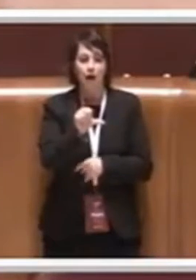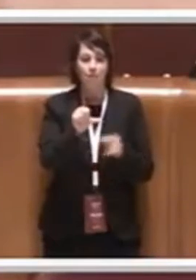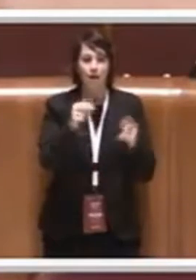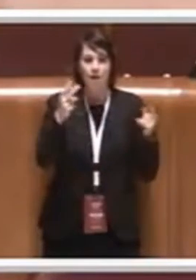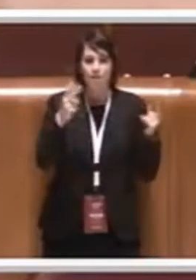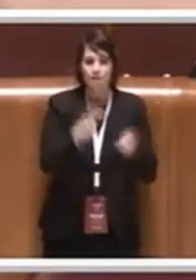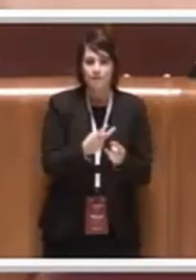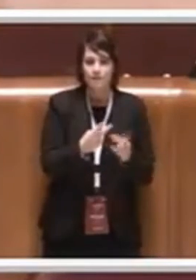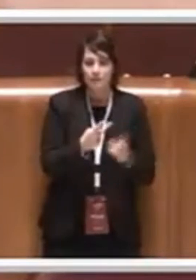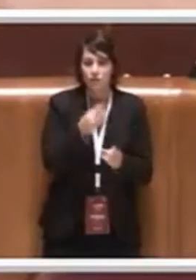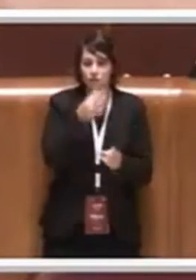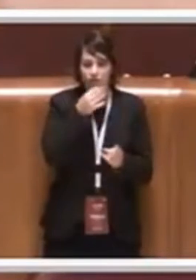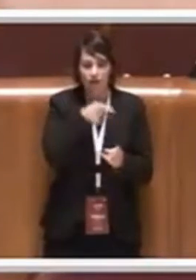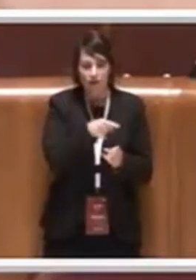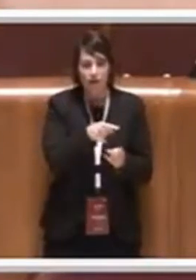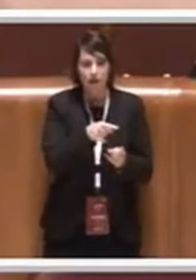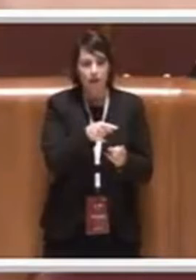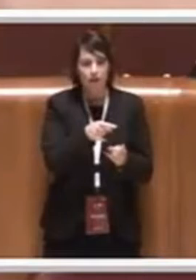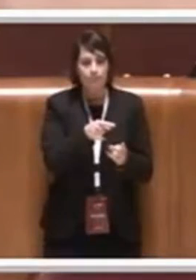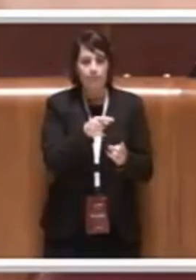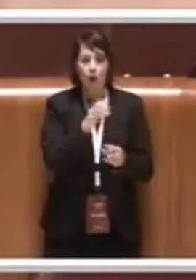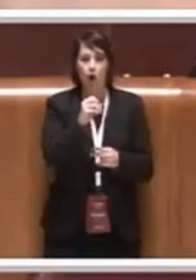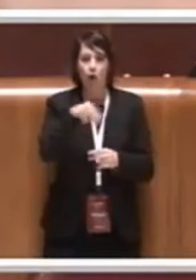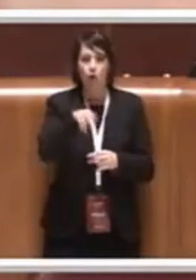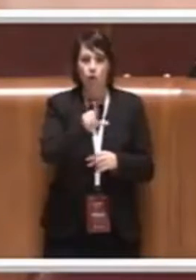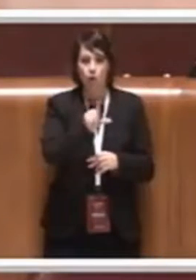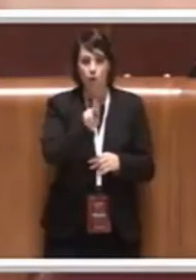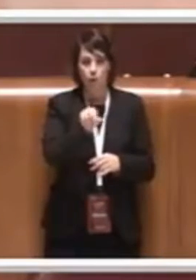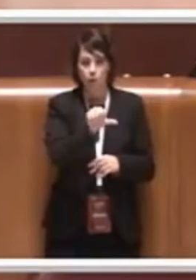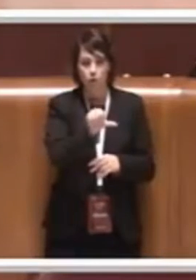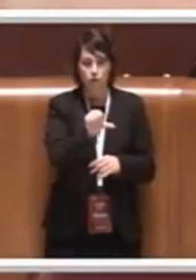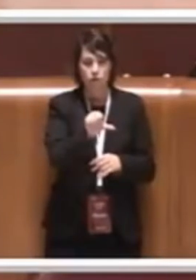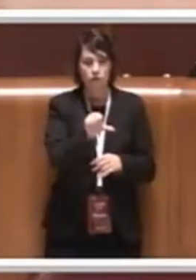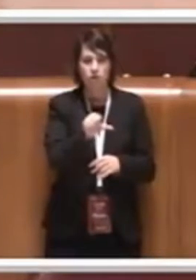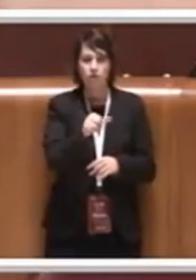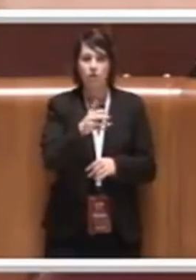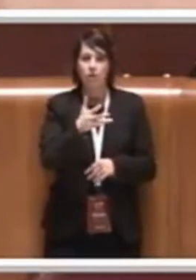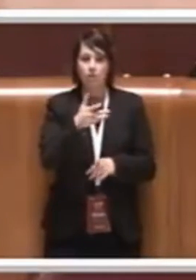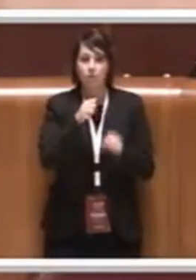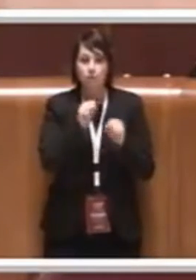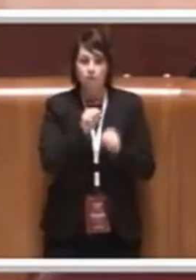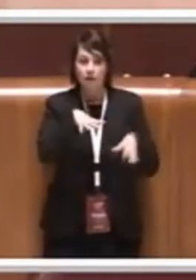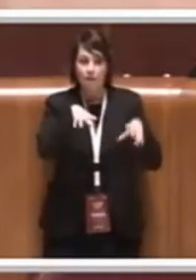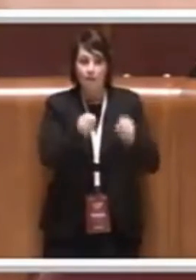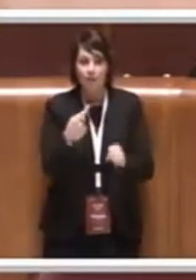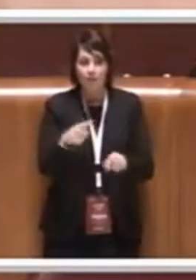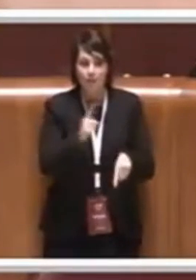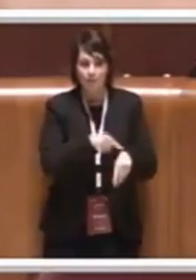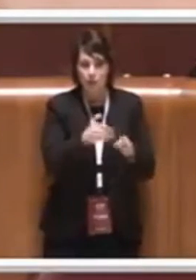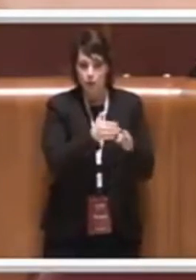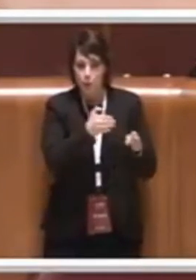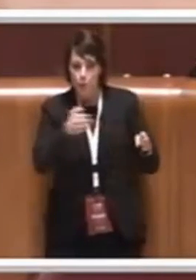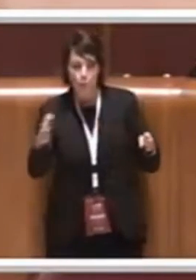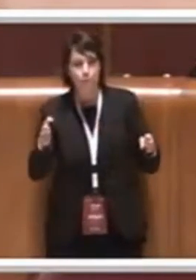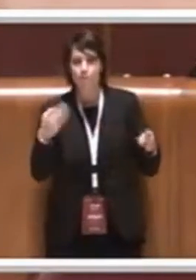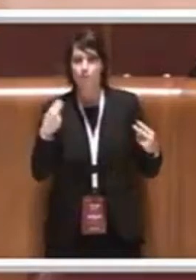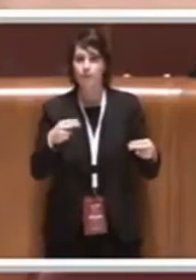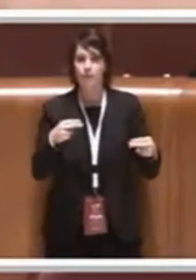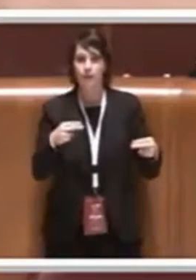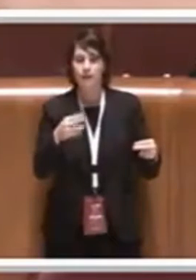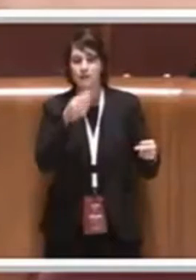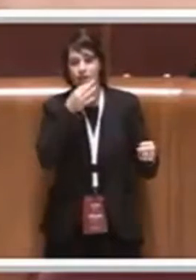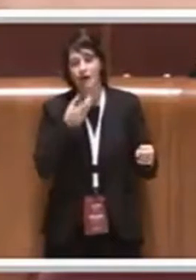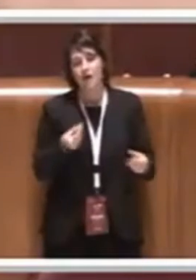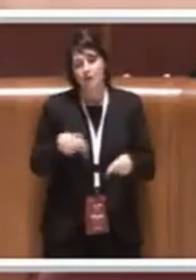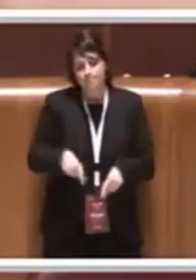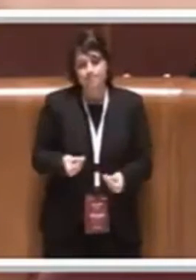potersi impegnare su tutto il periodo, quindi sono state date la possibilità alle onlus di creare dei calendari personalizzati in base